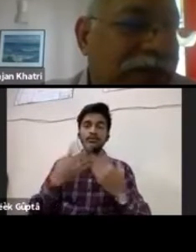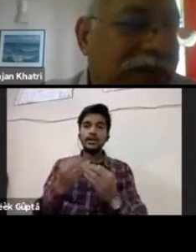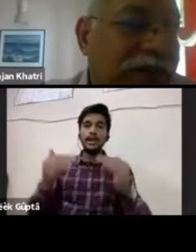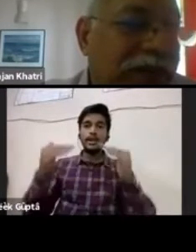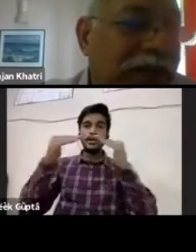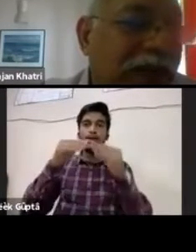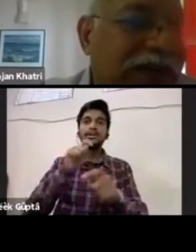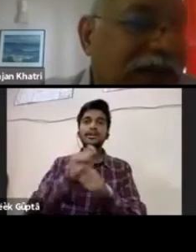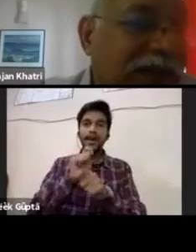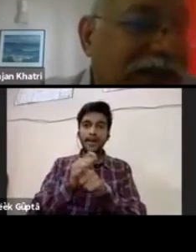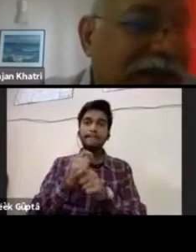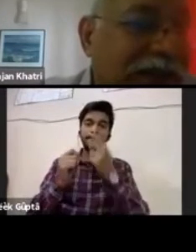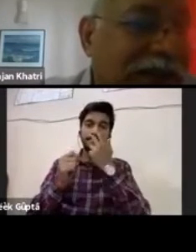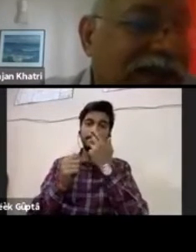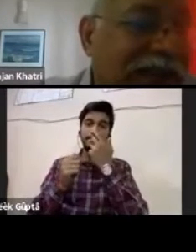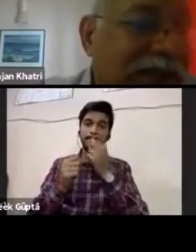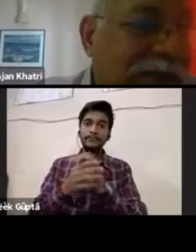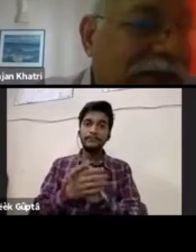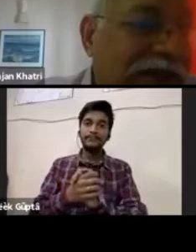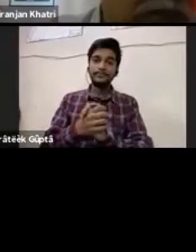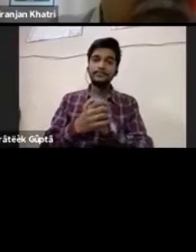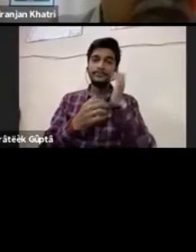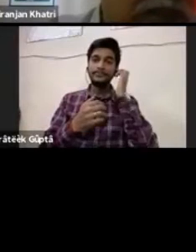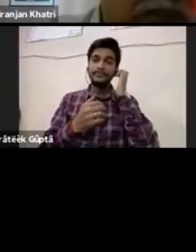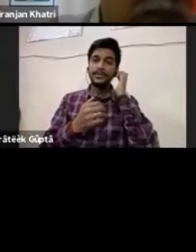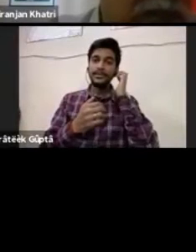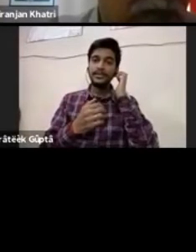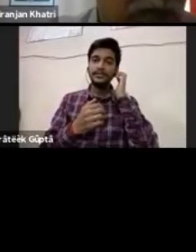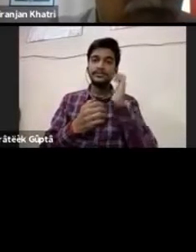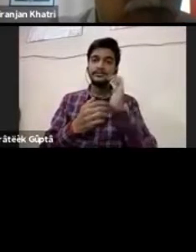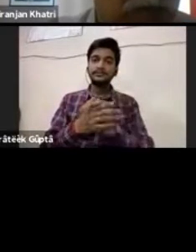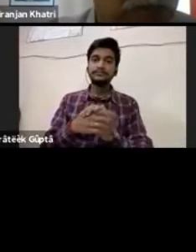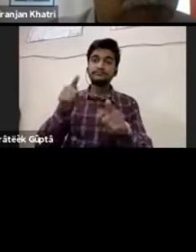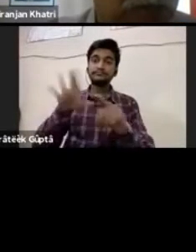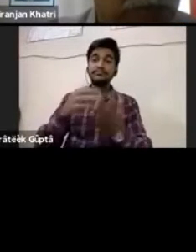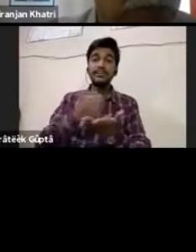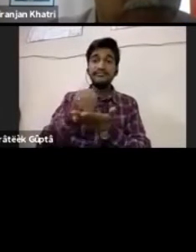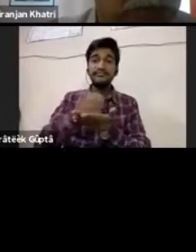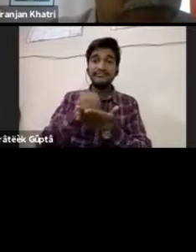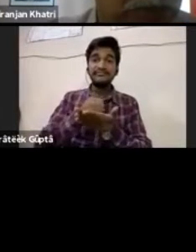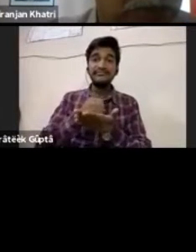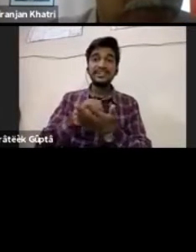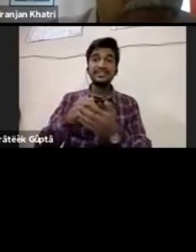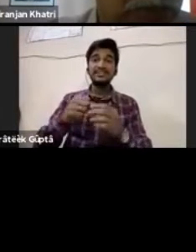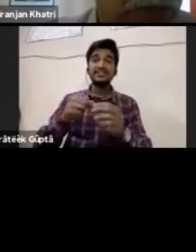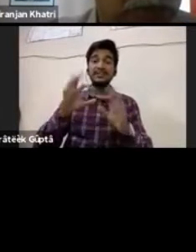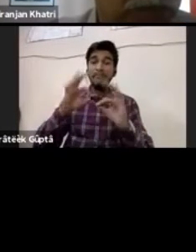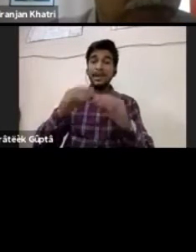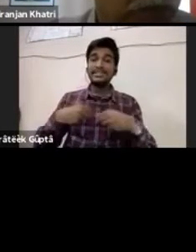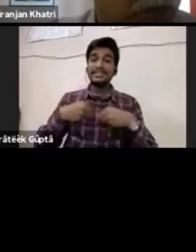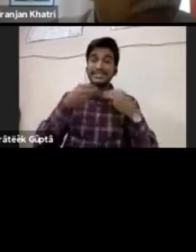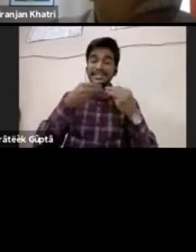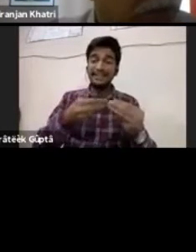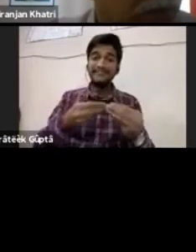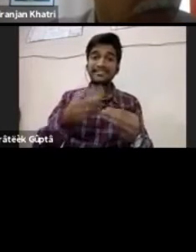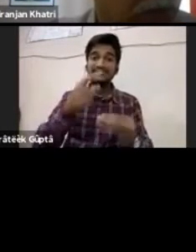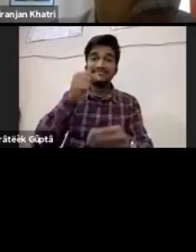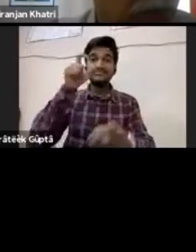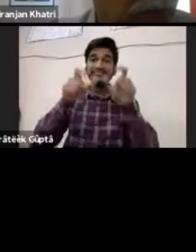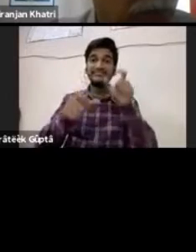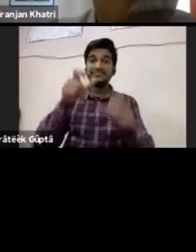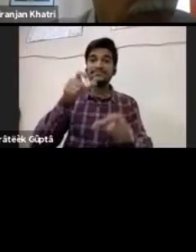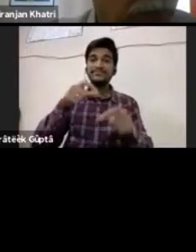है। और हेलन केलर ने इस बात को बहुत क्लैरिटी के साथ बताया था। शी